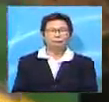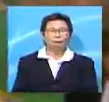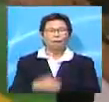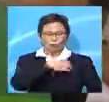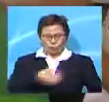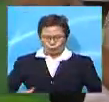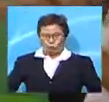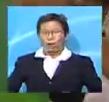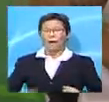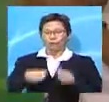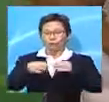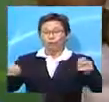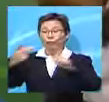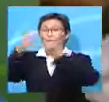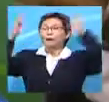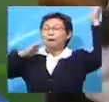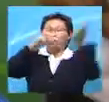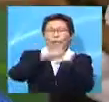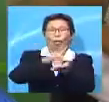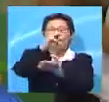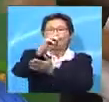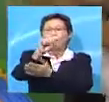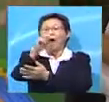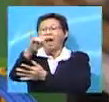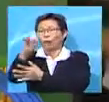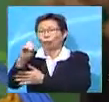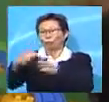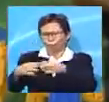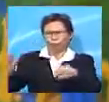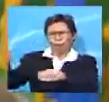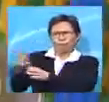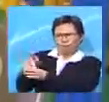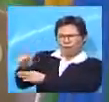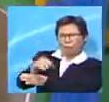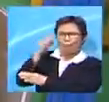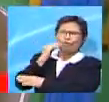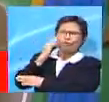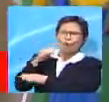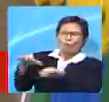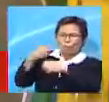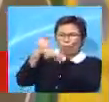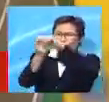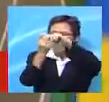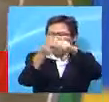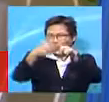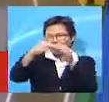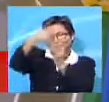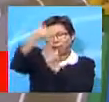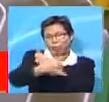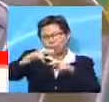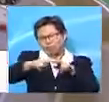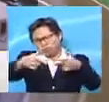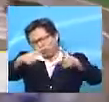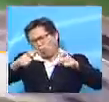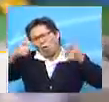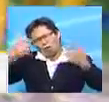Duta Jepun ke Malaysia, Dr. Makio Miyagawa berkata, Jepun memiliki kepakaran dan pengalaman dalam membina pelbagai projek kereta api